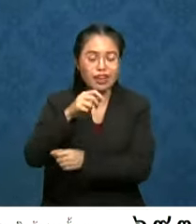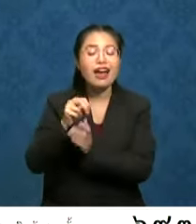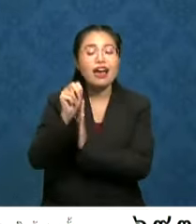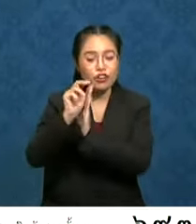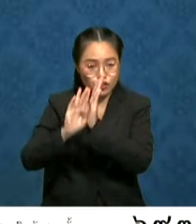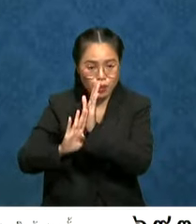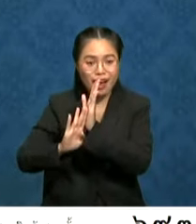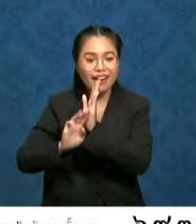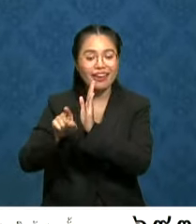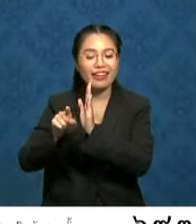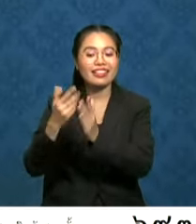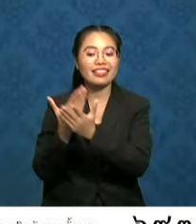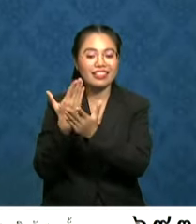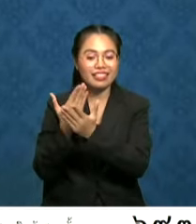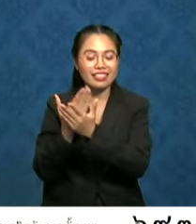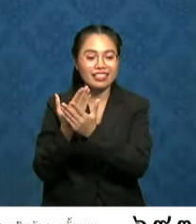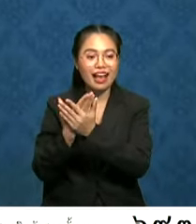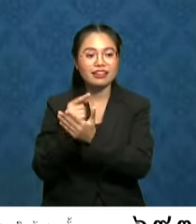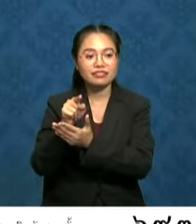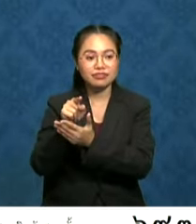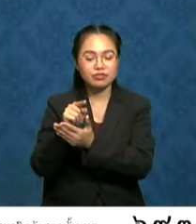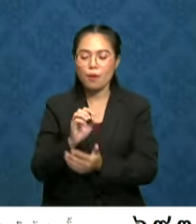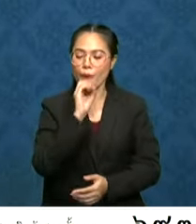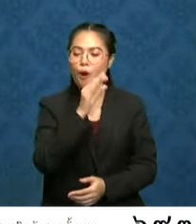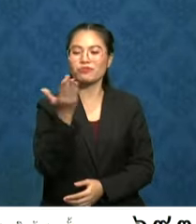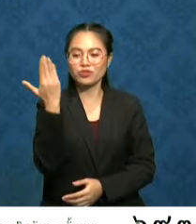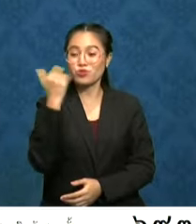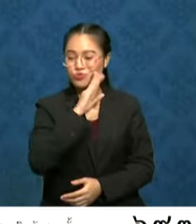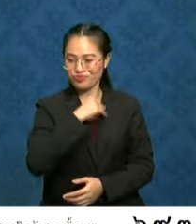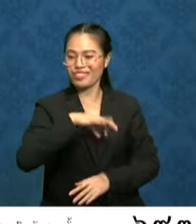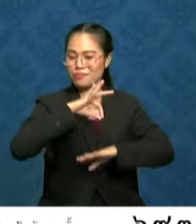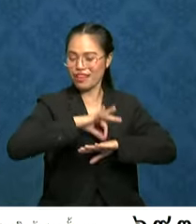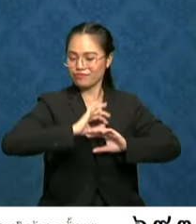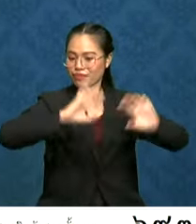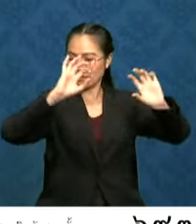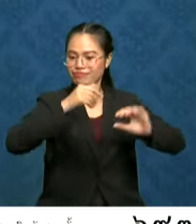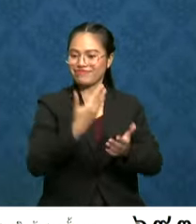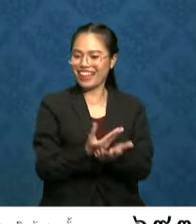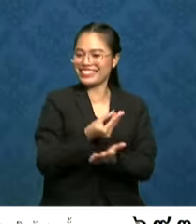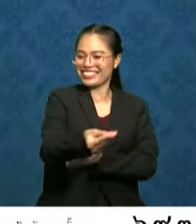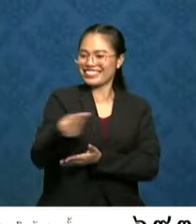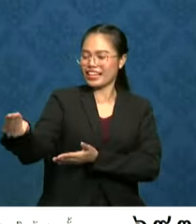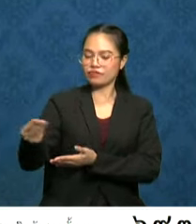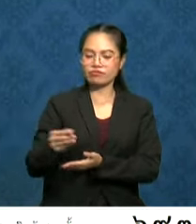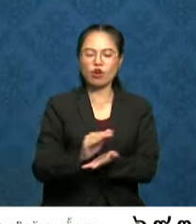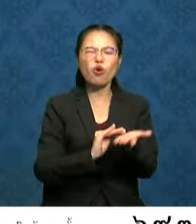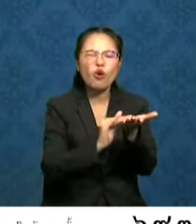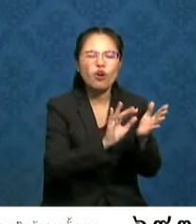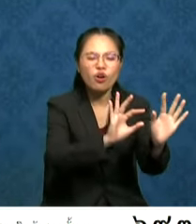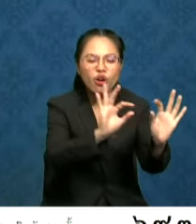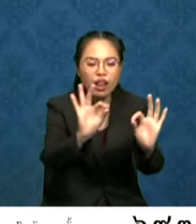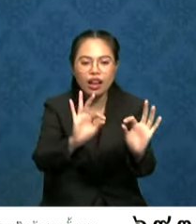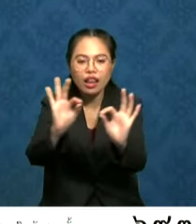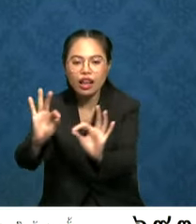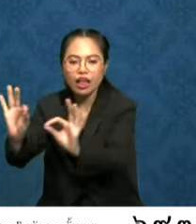หาเสี่ยงครับท่านประธานก็บอกไว้ว่าถ้าเป็นรัฐบาลจะแจกทันทีแต่สิ่งที่เกิดขึ้นคือการเลื่อนแล้วเลื่อนอีกจนถึงวัน